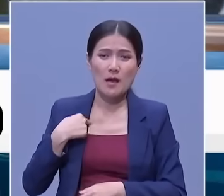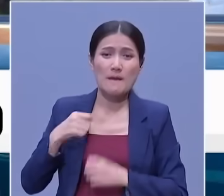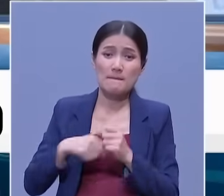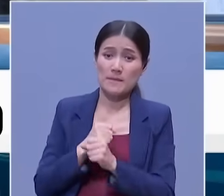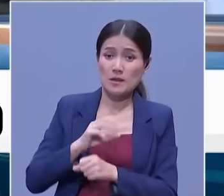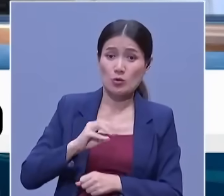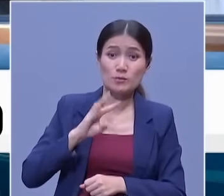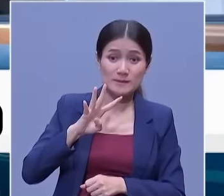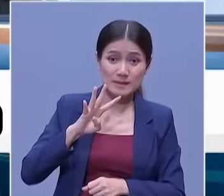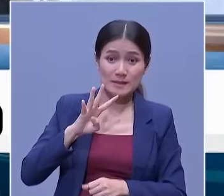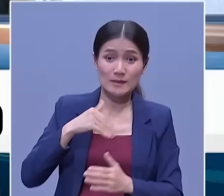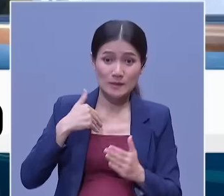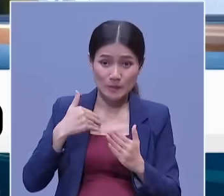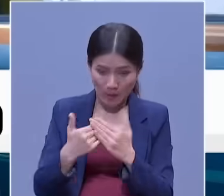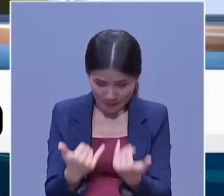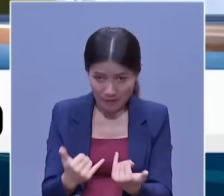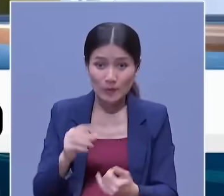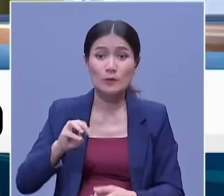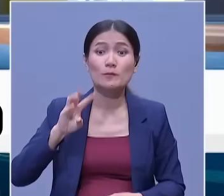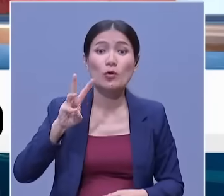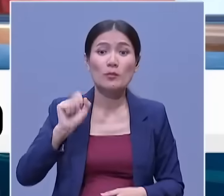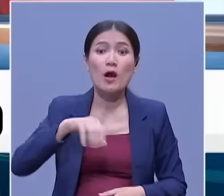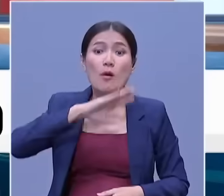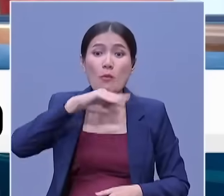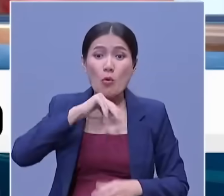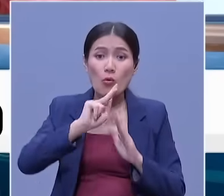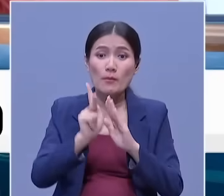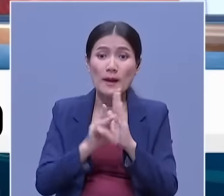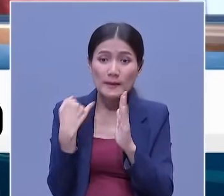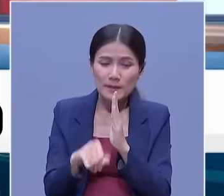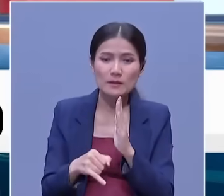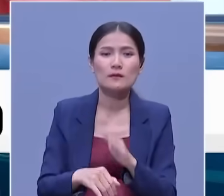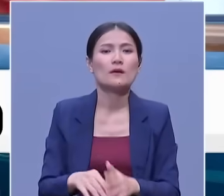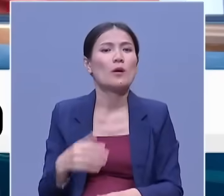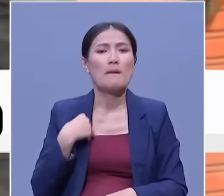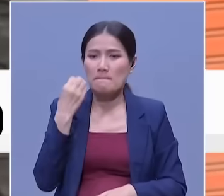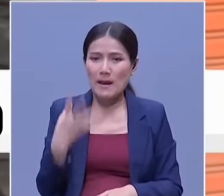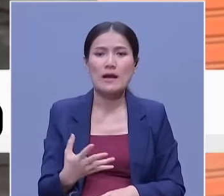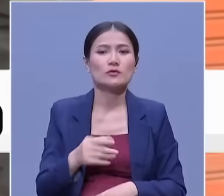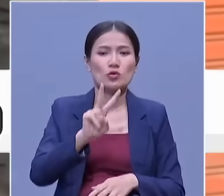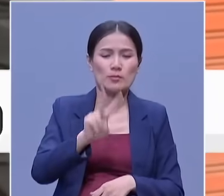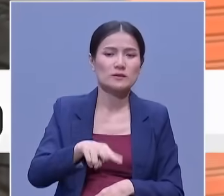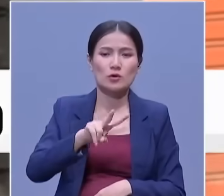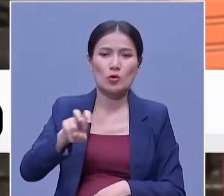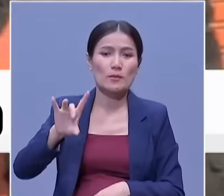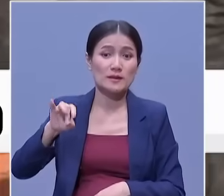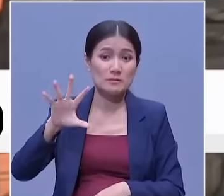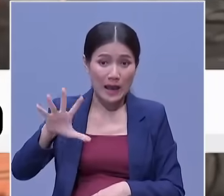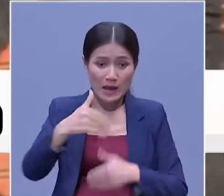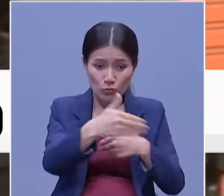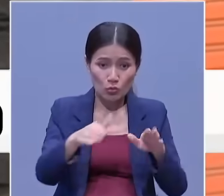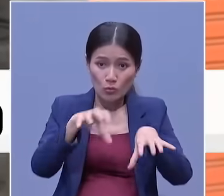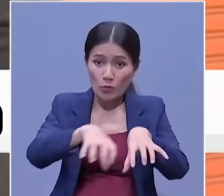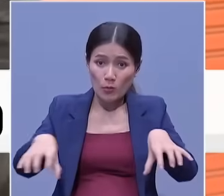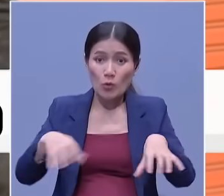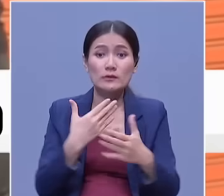งปีนี้ปี66นะครับพบหมูเถื่อนมากถึง 2,385 ตู้คิดเป็นมูลค่าเนี่ยก็คือ